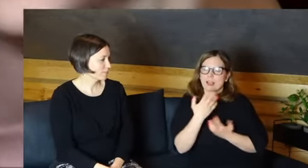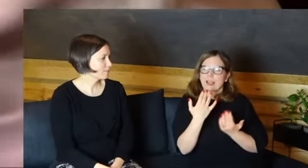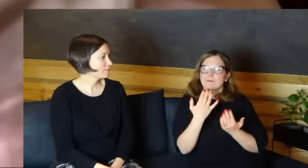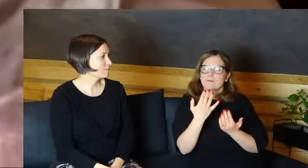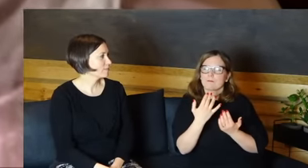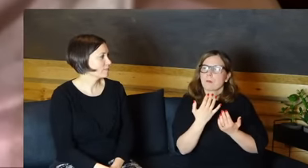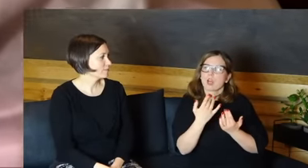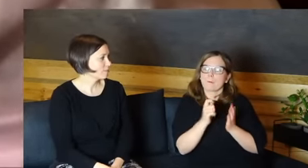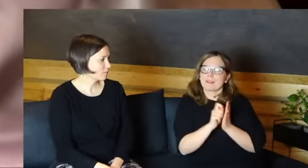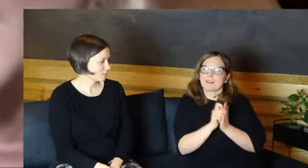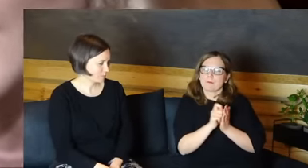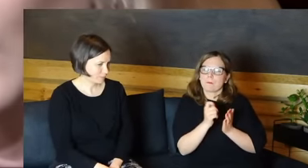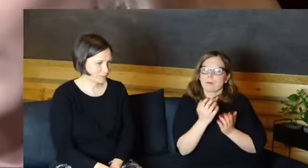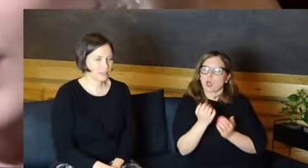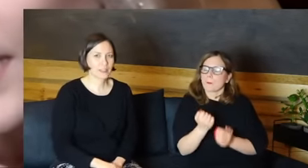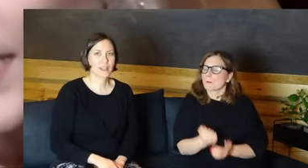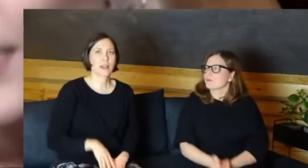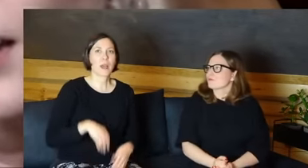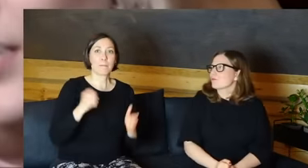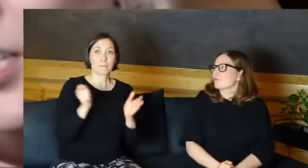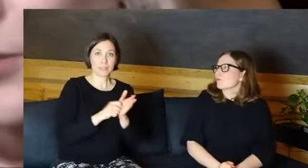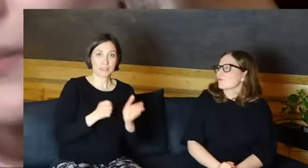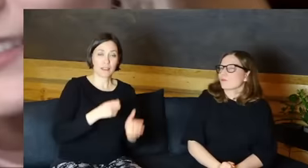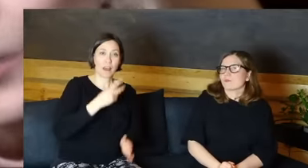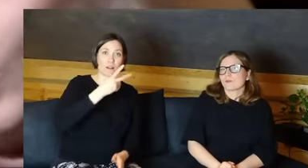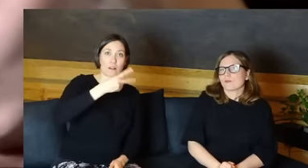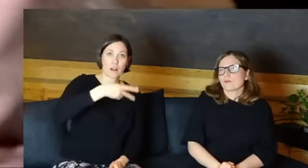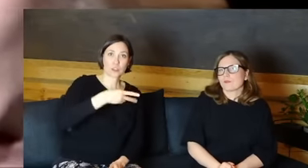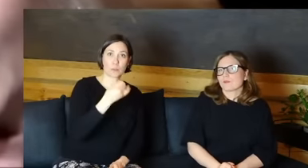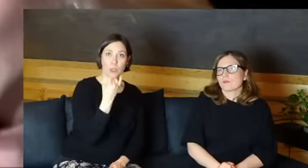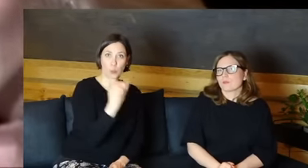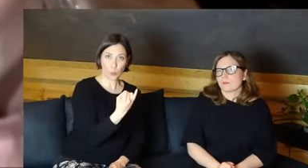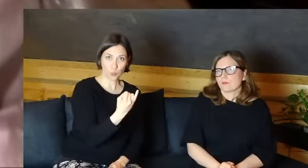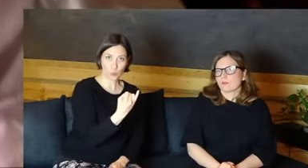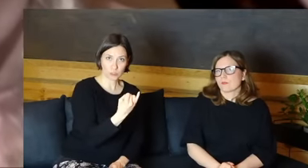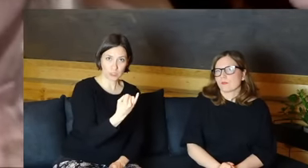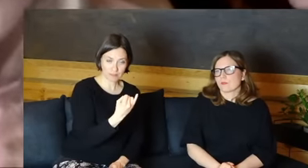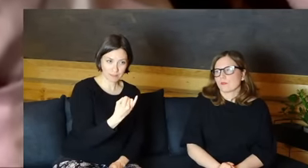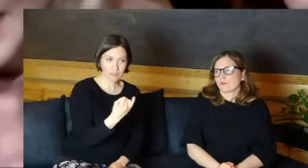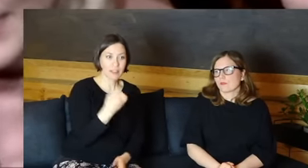pisteet? Pisteitä tuli siis 26, eli